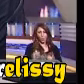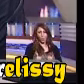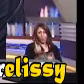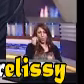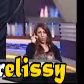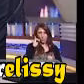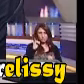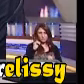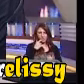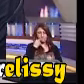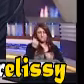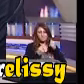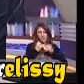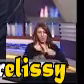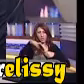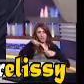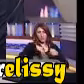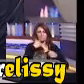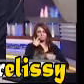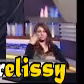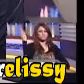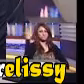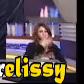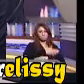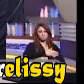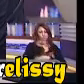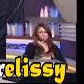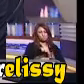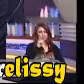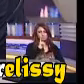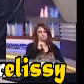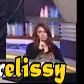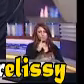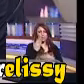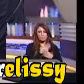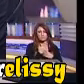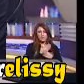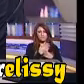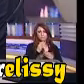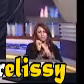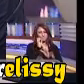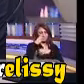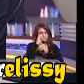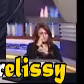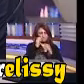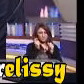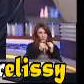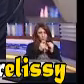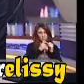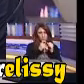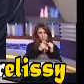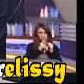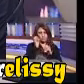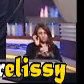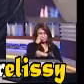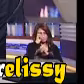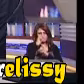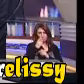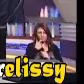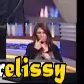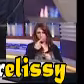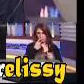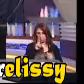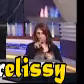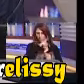عنتر بقطع طريق المنصورة شربين احتجاجا على التقرير الطبي الشرعي المبدئي اللي خالف روايات شهود العيان اللي أكدت أن الوفاة